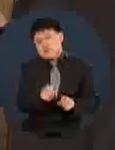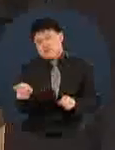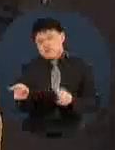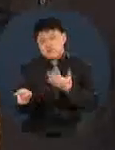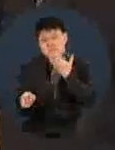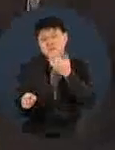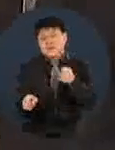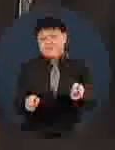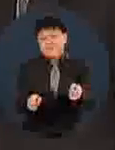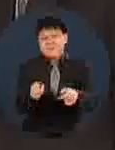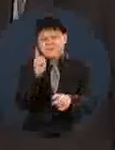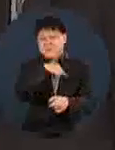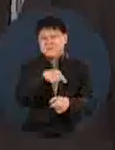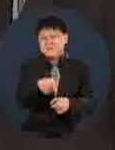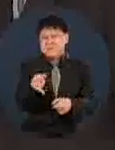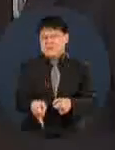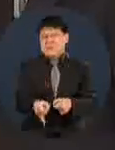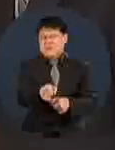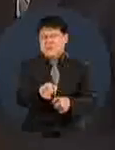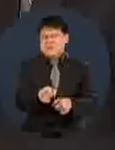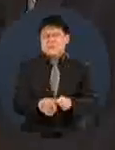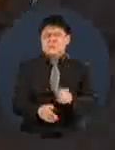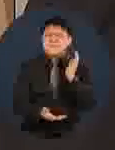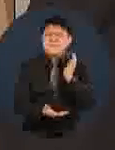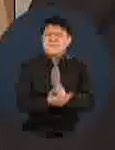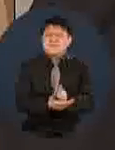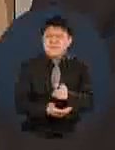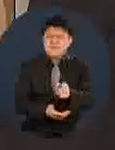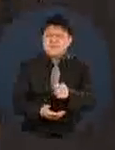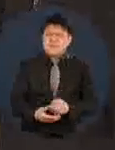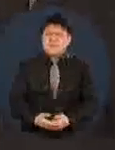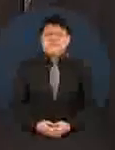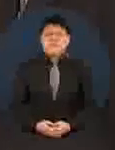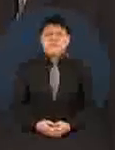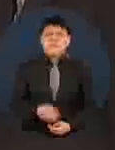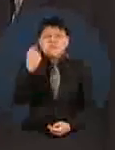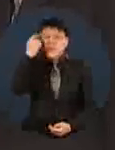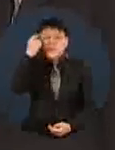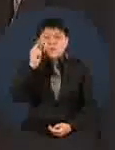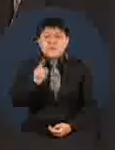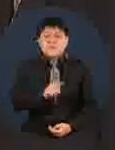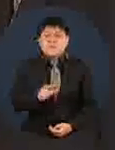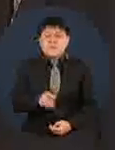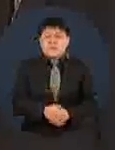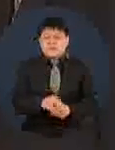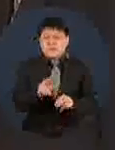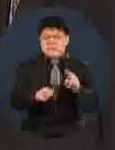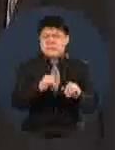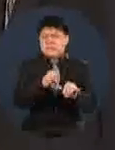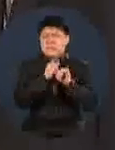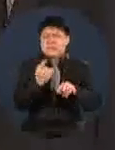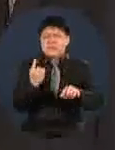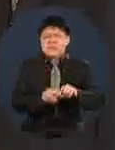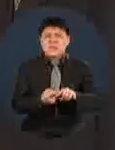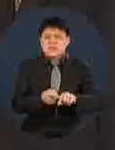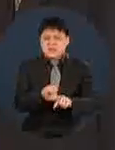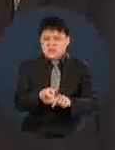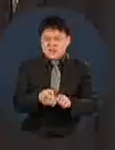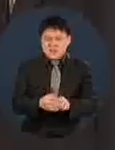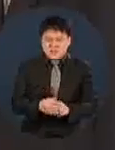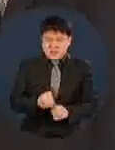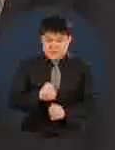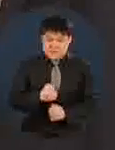있을 것 이게 같아요. 이게 제일 나쁜 수입니다. 네. 이런 수는 두시면 안 됩니다. 이건 그야말로 속수의 표본이라 하겠습니다. 반드시